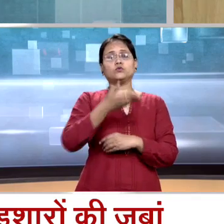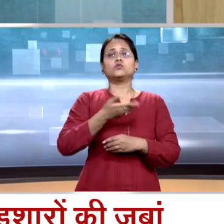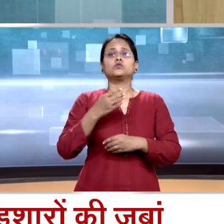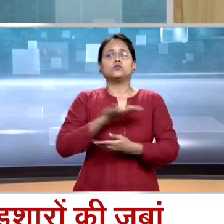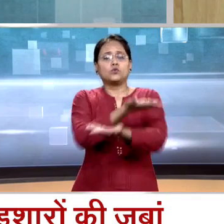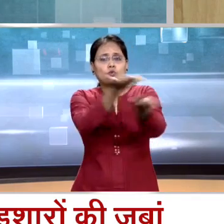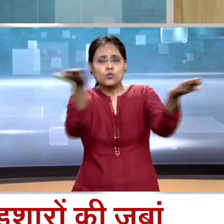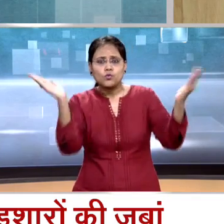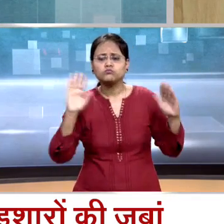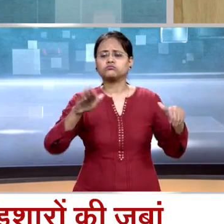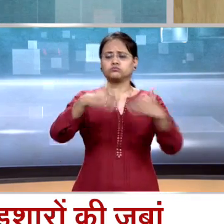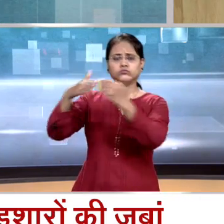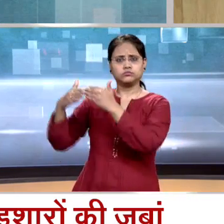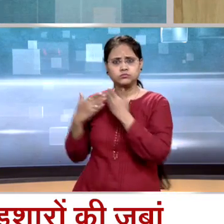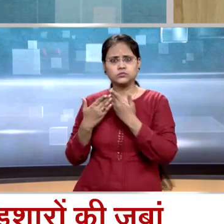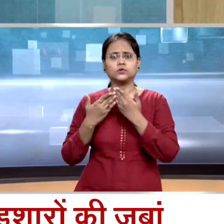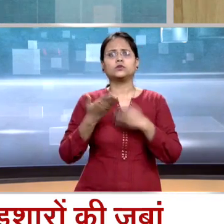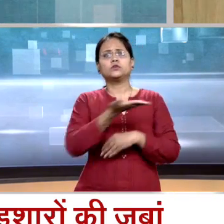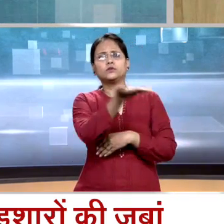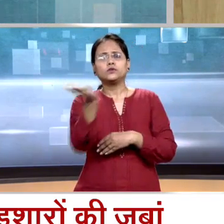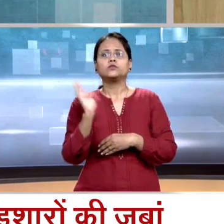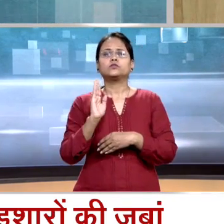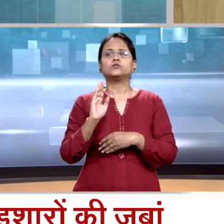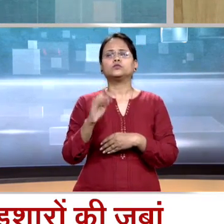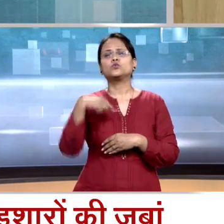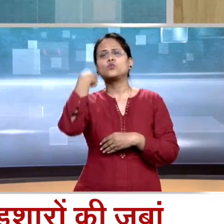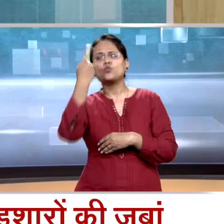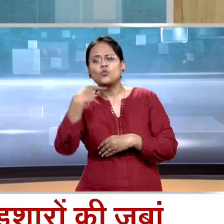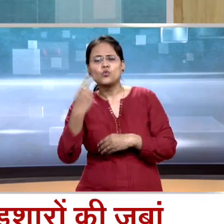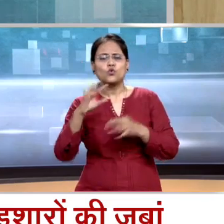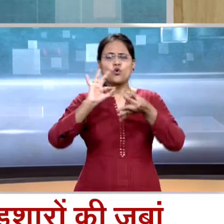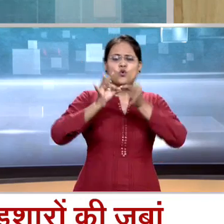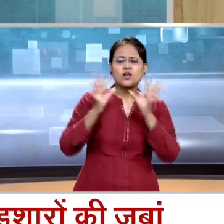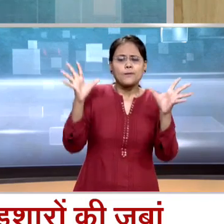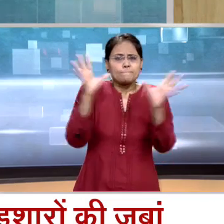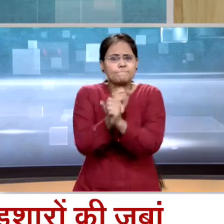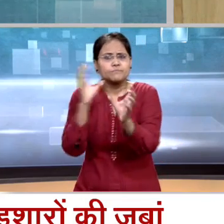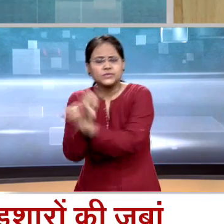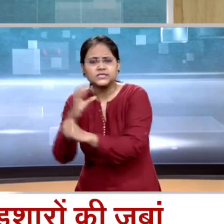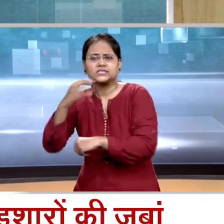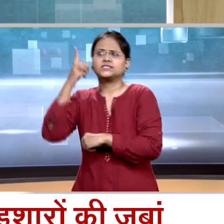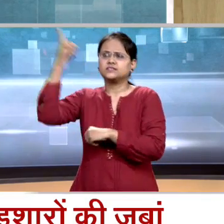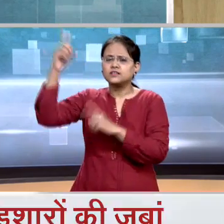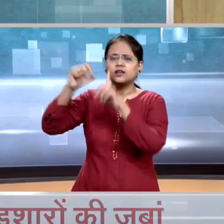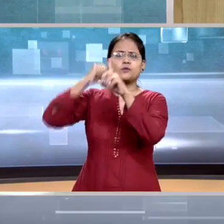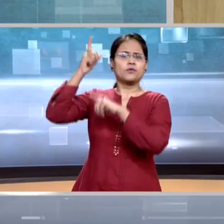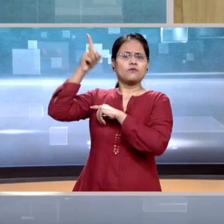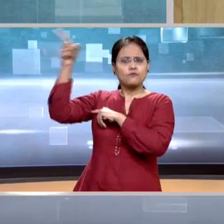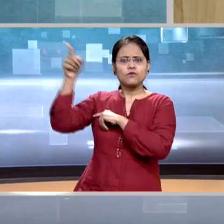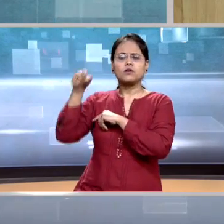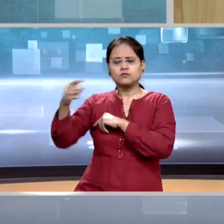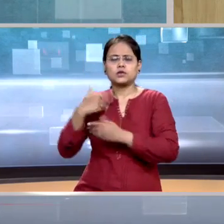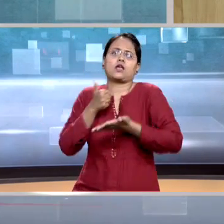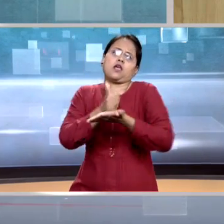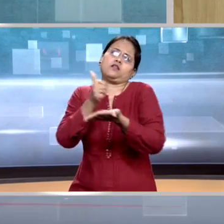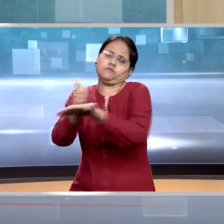में एक तो जान पहचान बढ़ेगी, और जो लोग वंचित हैं इंटरप्रेटर्स से चंडीगढ़ में या पंजाब रीजन में, तो उनकी मैं